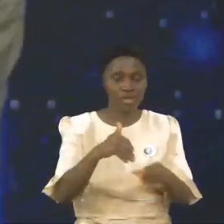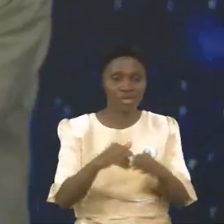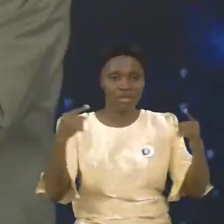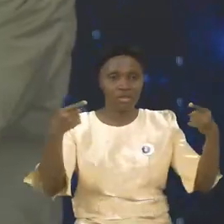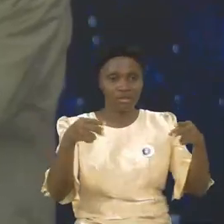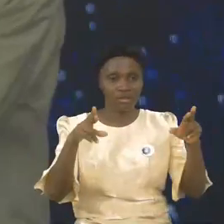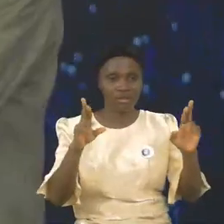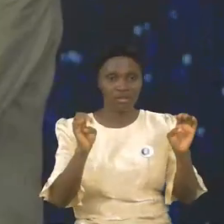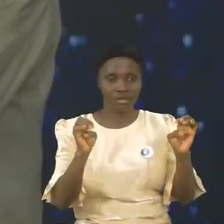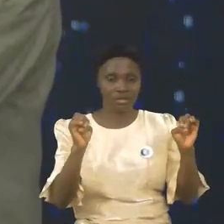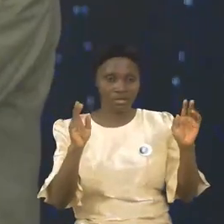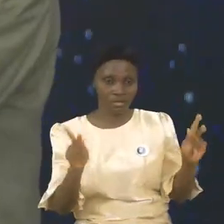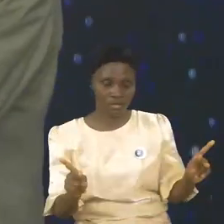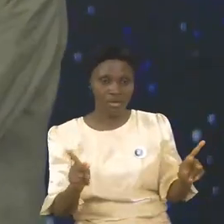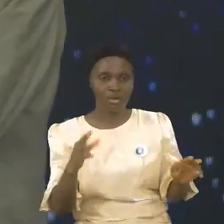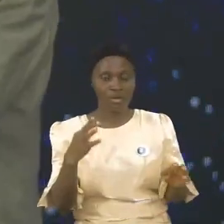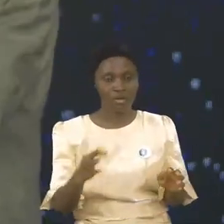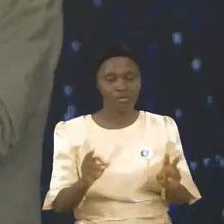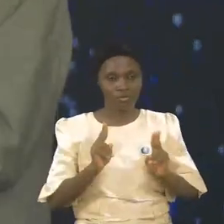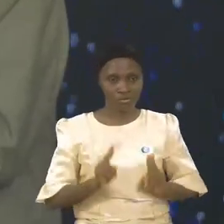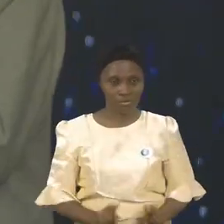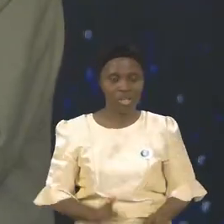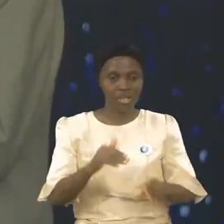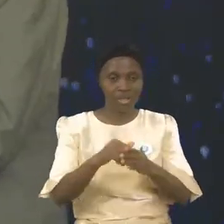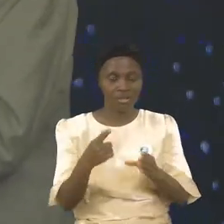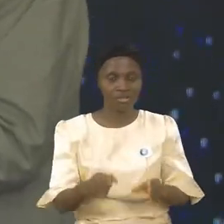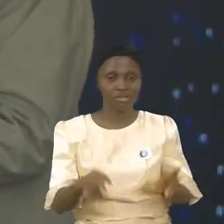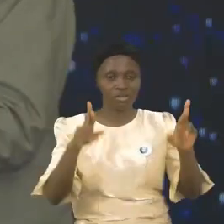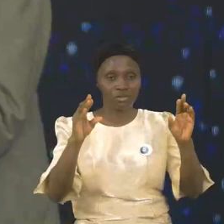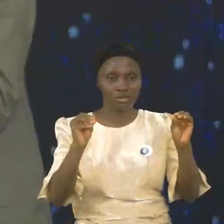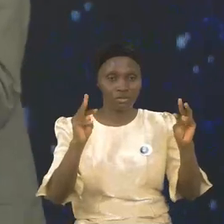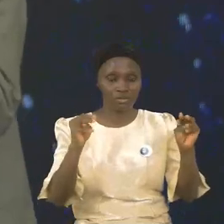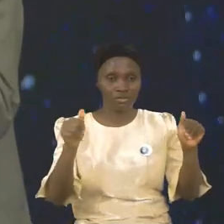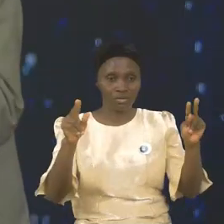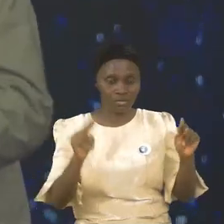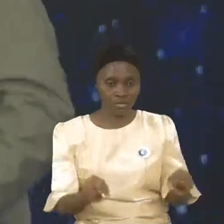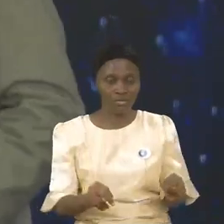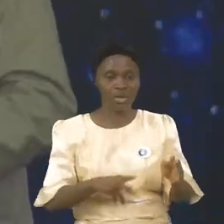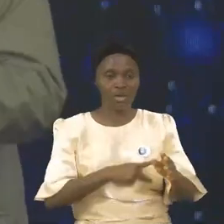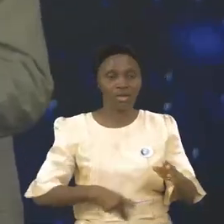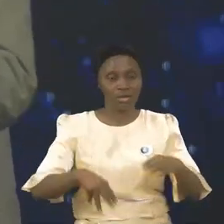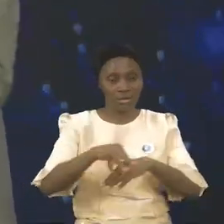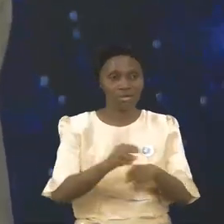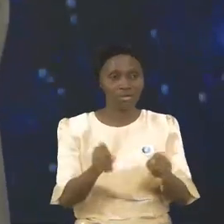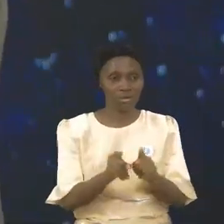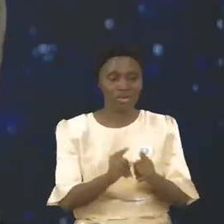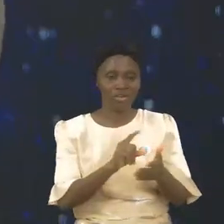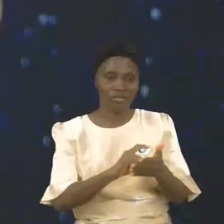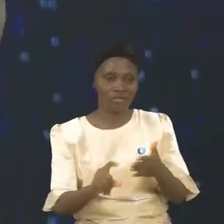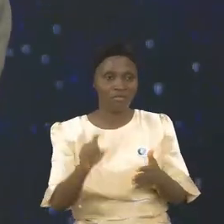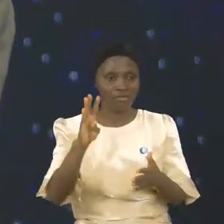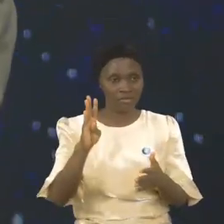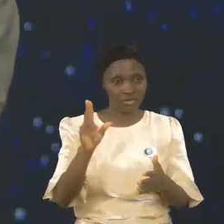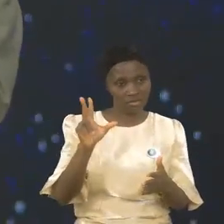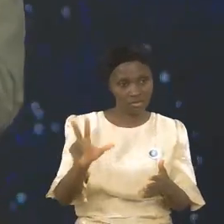sur la médo Perse et si la Grande Mère sur les graisses et ici sur la Grande Mère